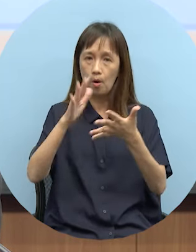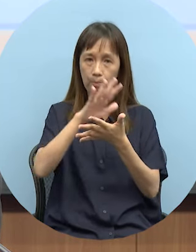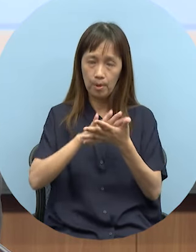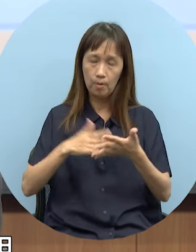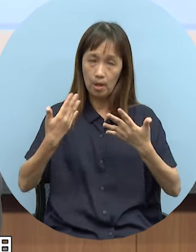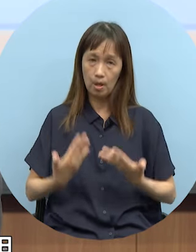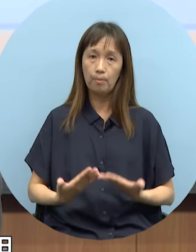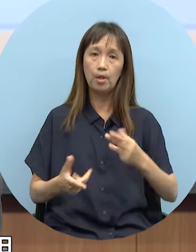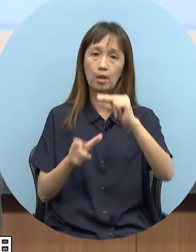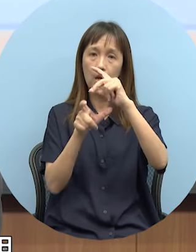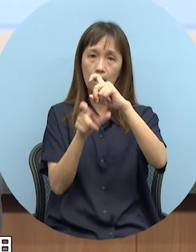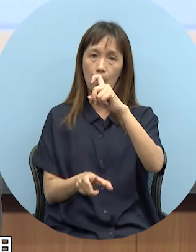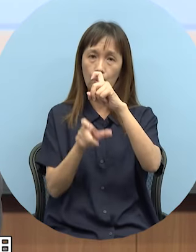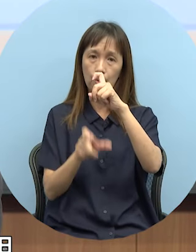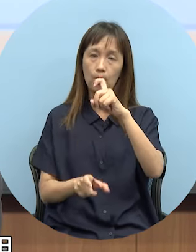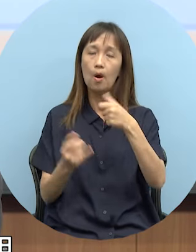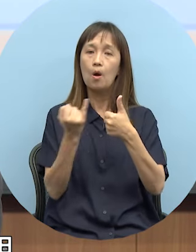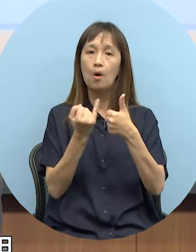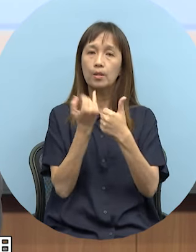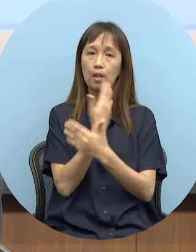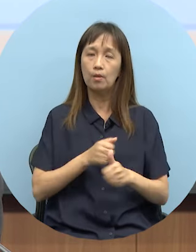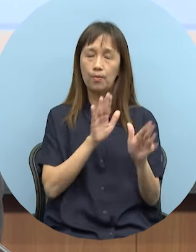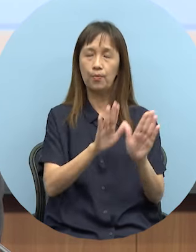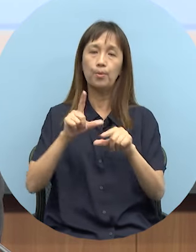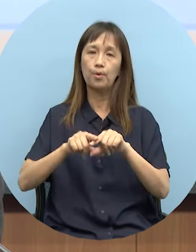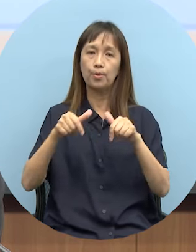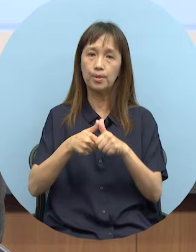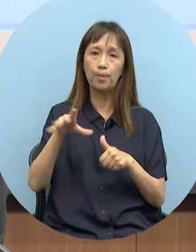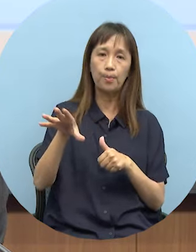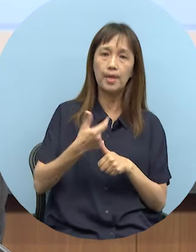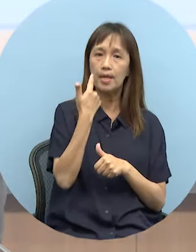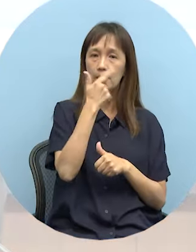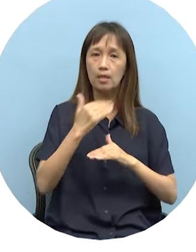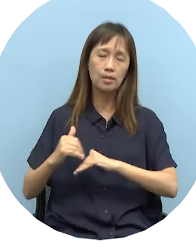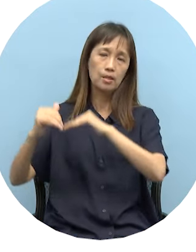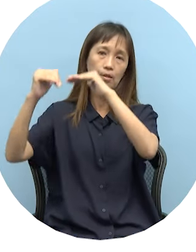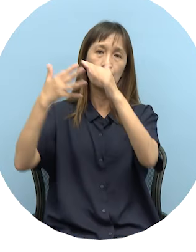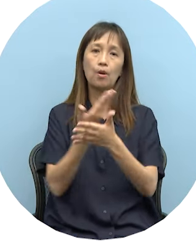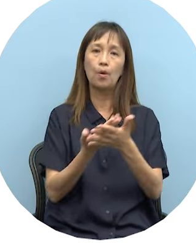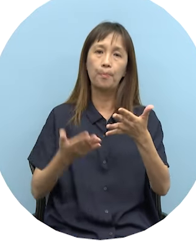喺今年嘅9月咧，就會喺學生健康服務中心就使用我哋新嘅生長。